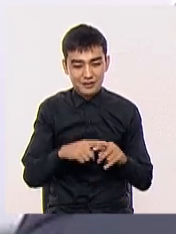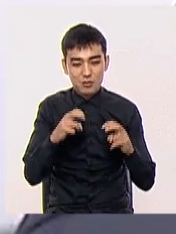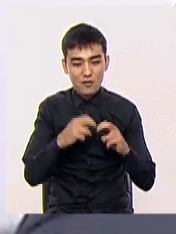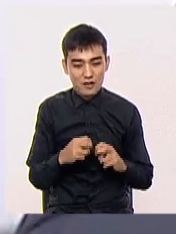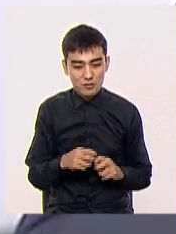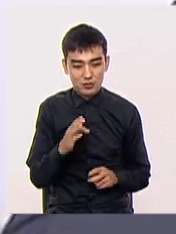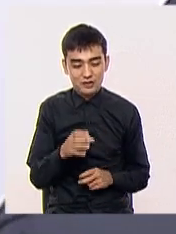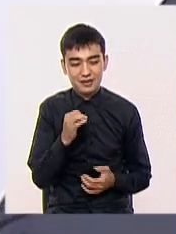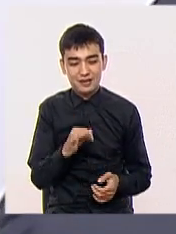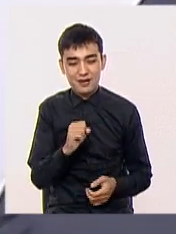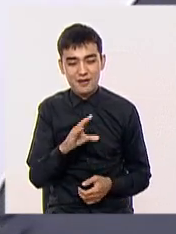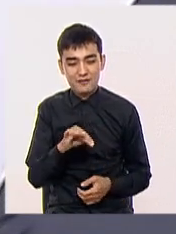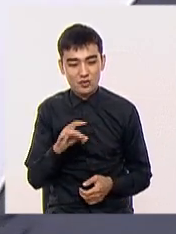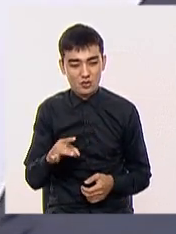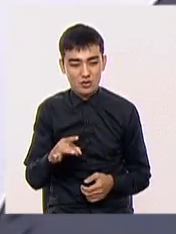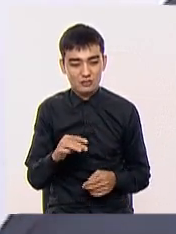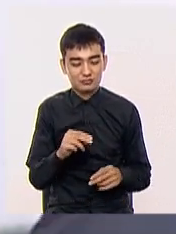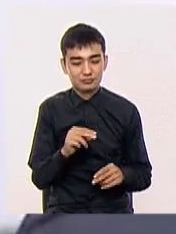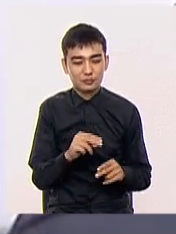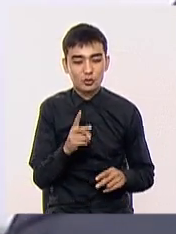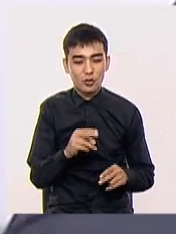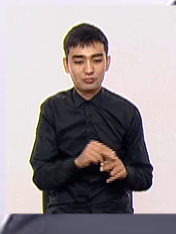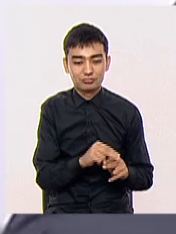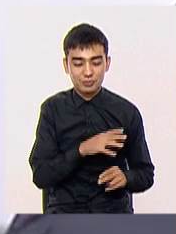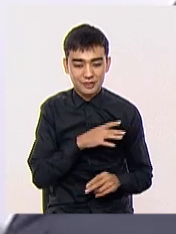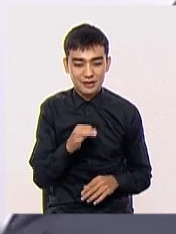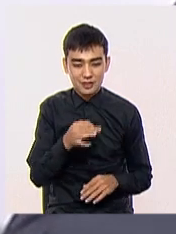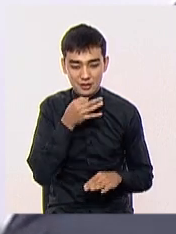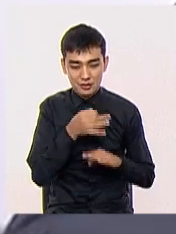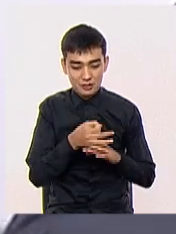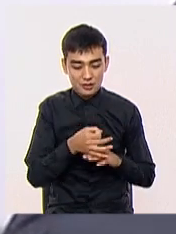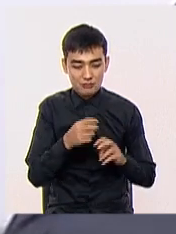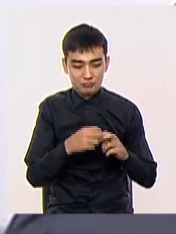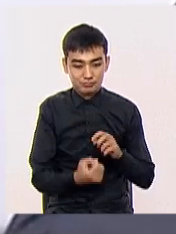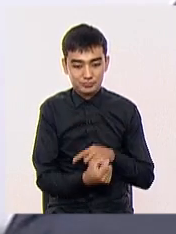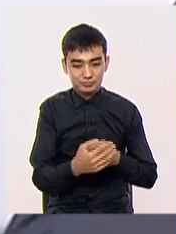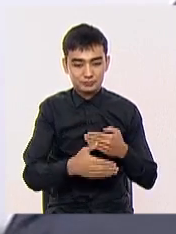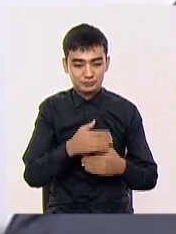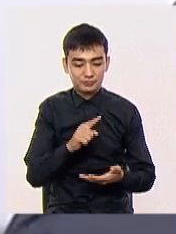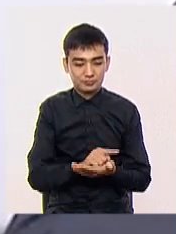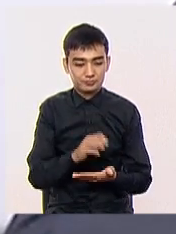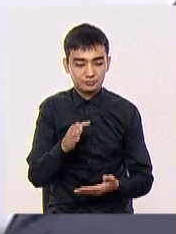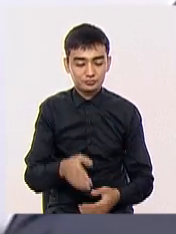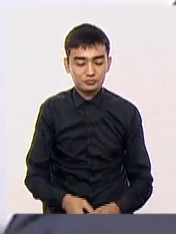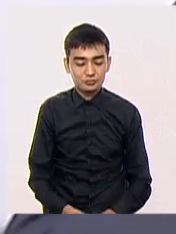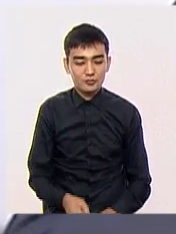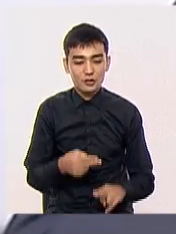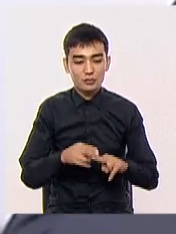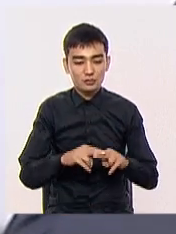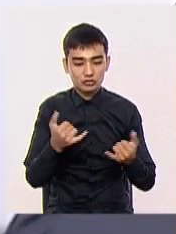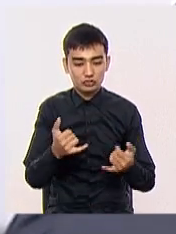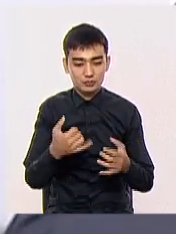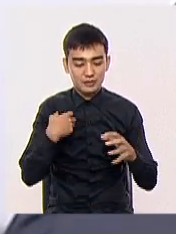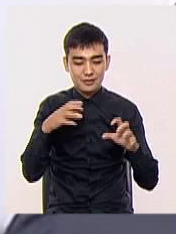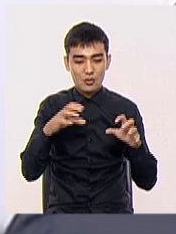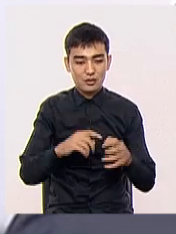және авторлық қадағалау жауапкершілігіне тартылатын болады. Сол үшін біз қазір заңға